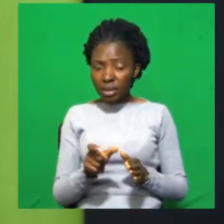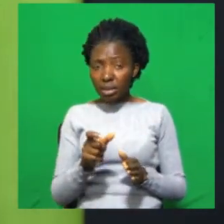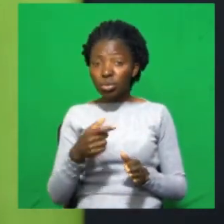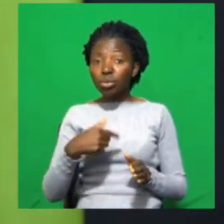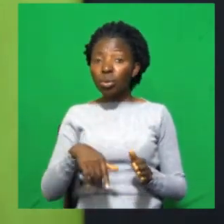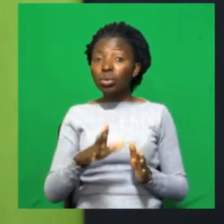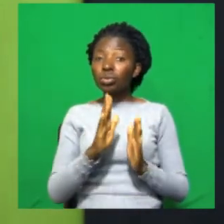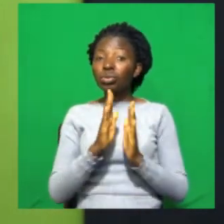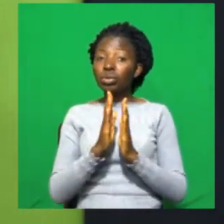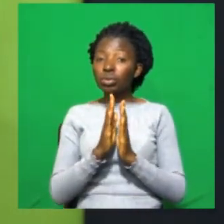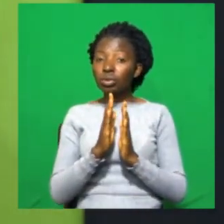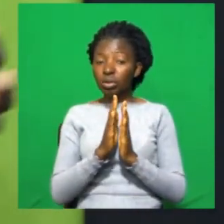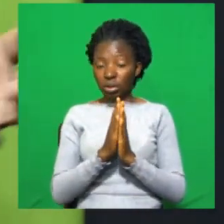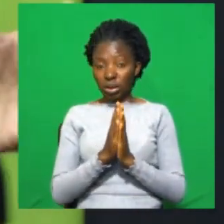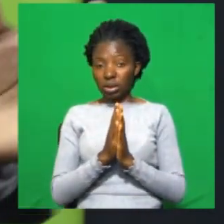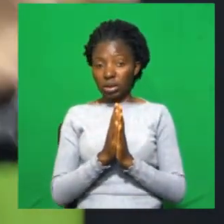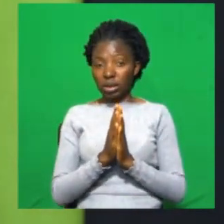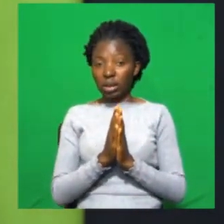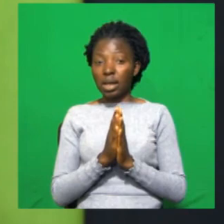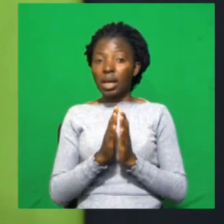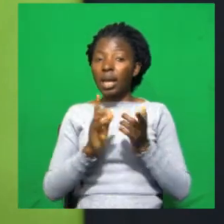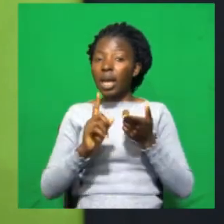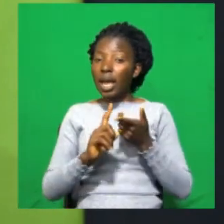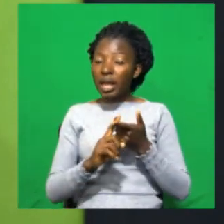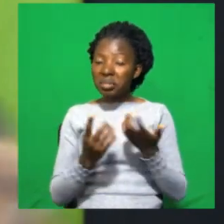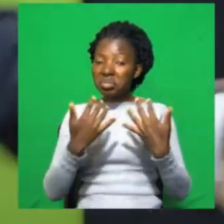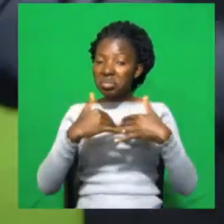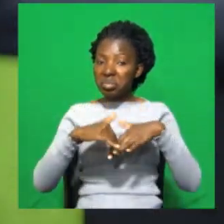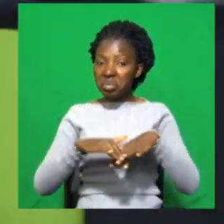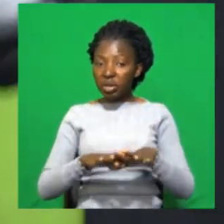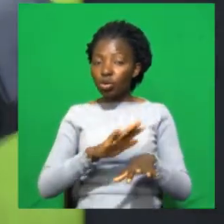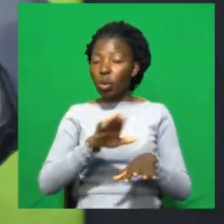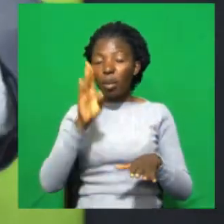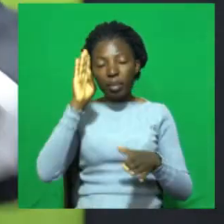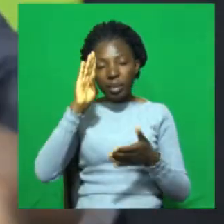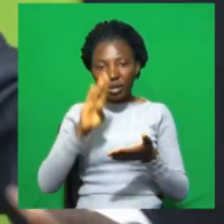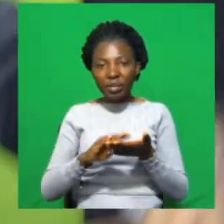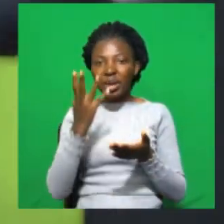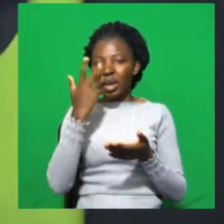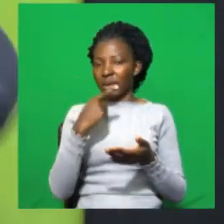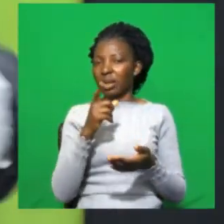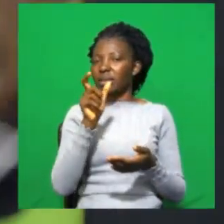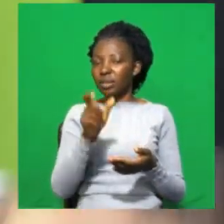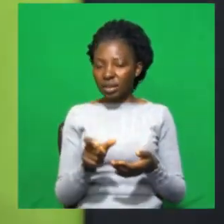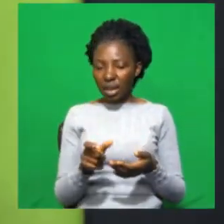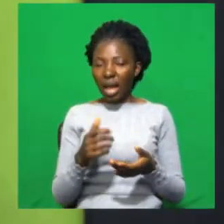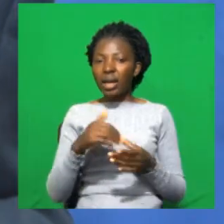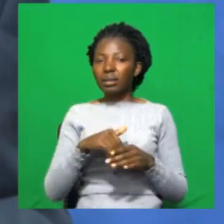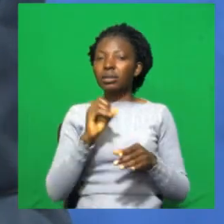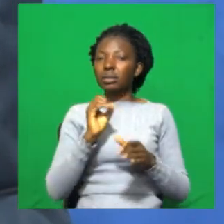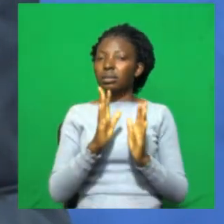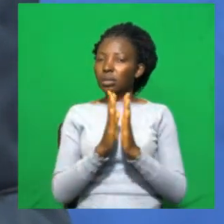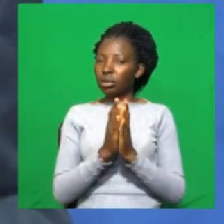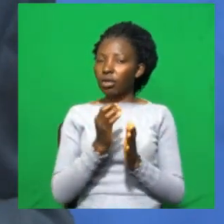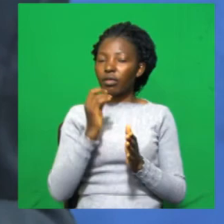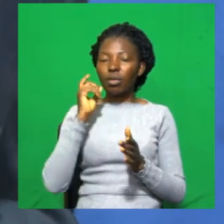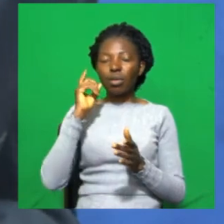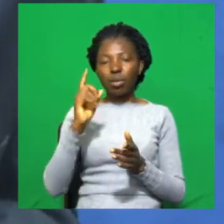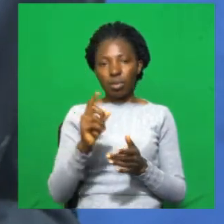vese hazviite, but angatowanikwa pakati pevatendi vese obva angokaundirwawo kunzi ari mutemberi yaMwari.